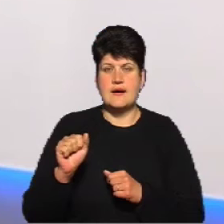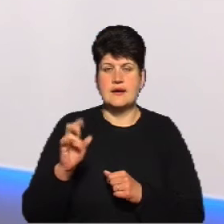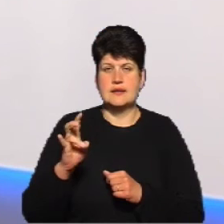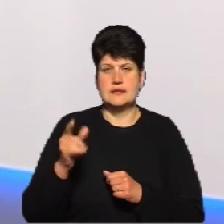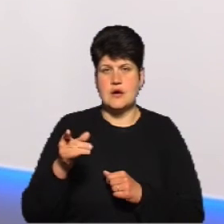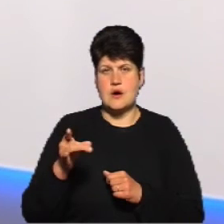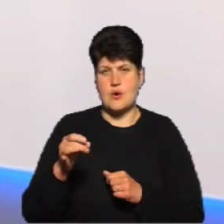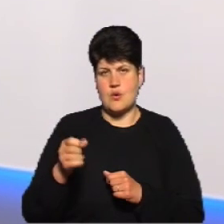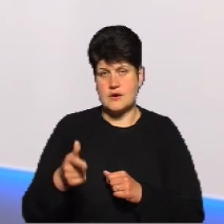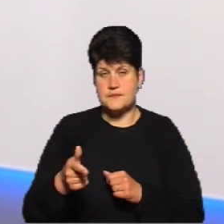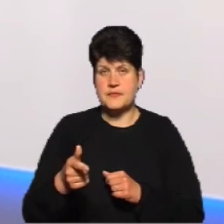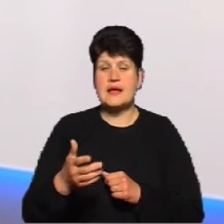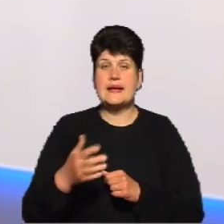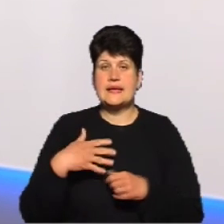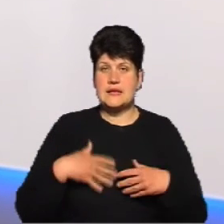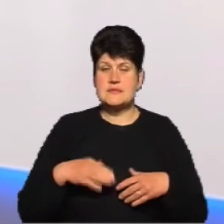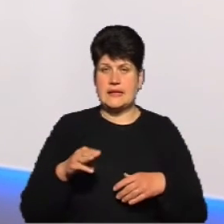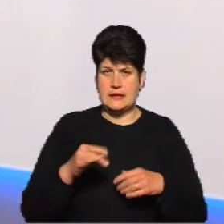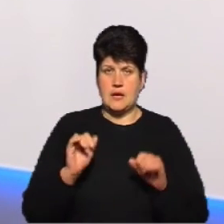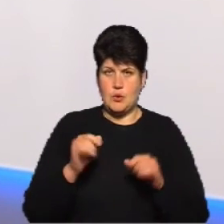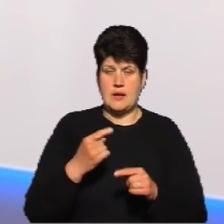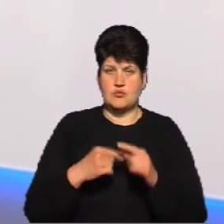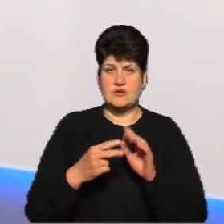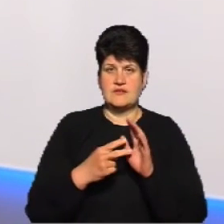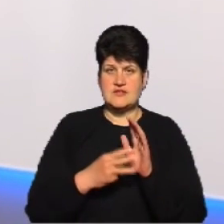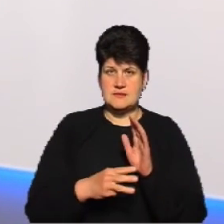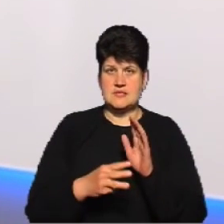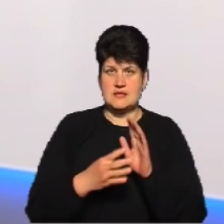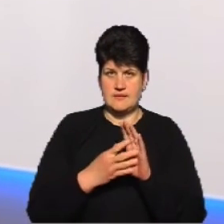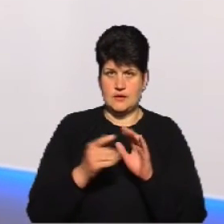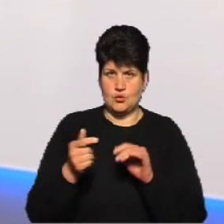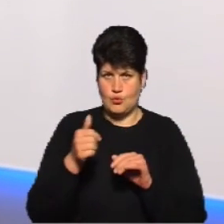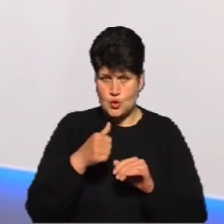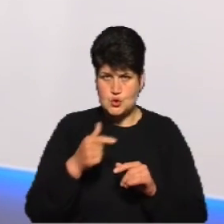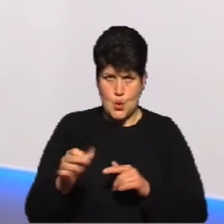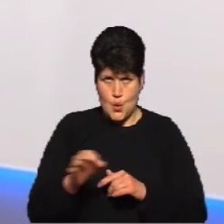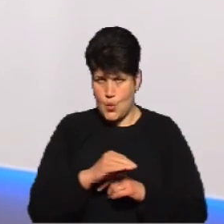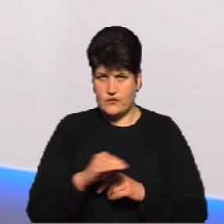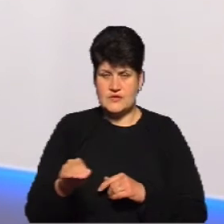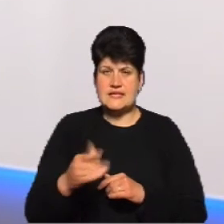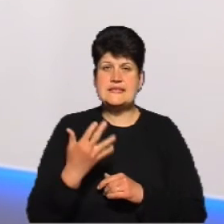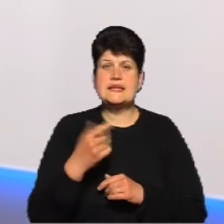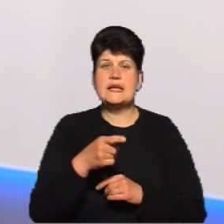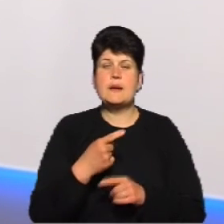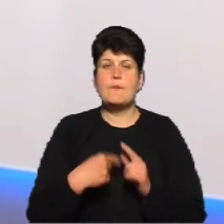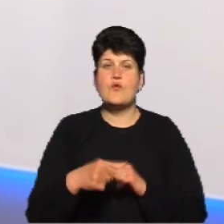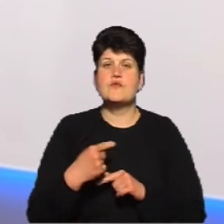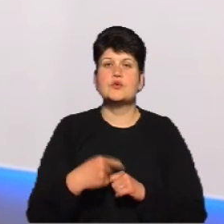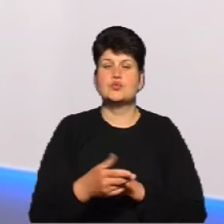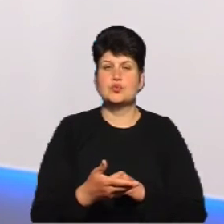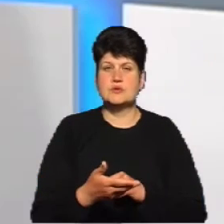Кримські татари змогли повернутися до Криму вже в 89-му році, так, офіційно? Так. Скільки їх повернулося? Чи це